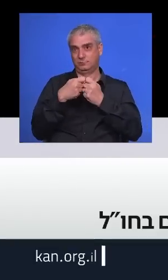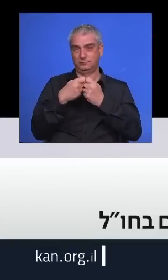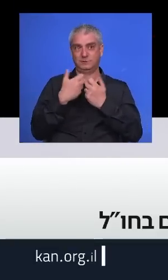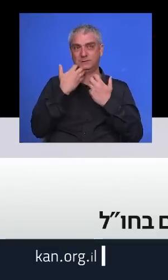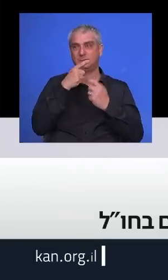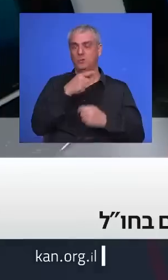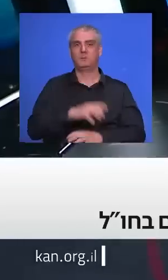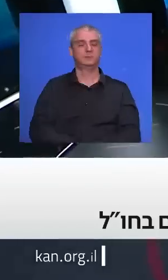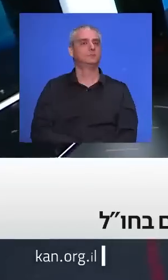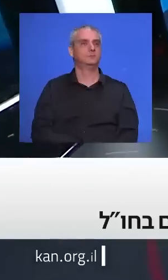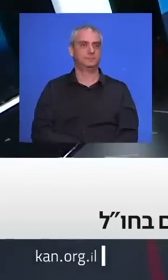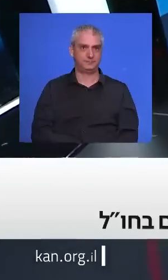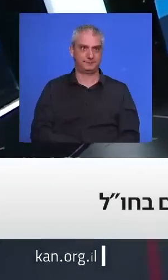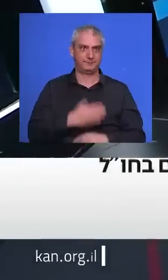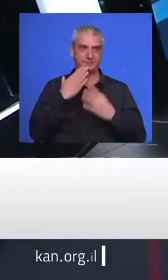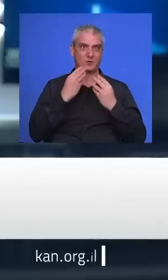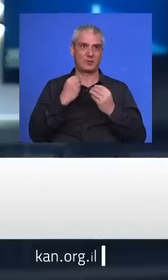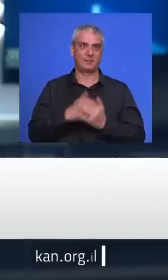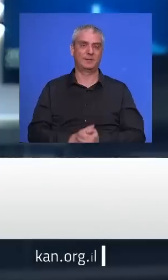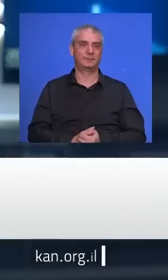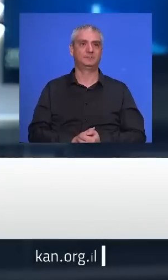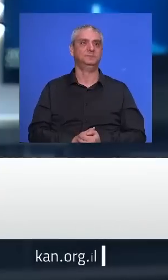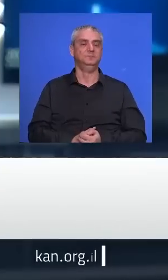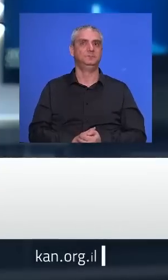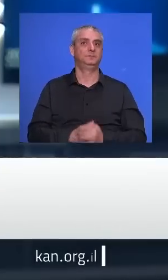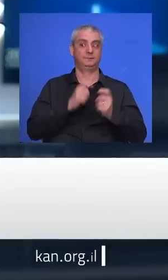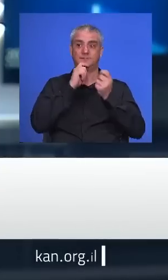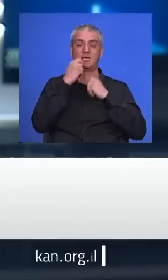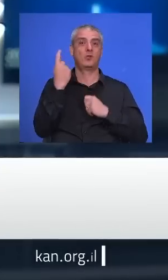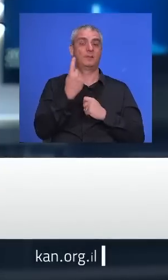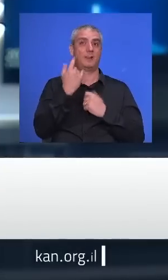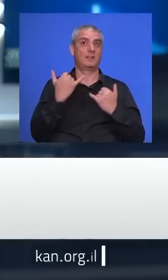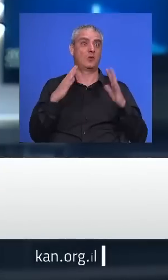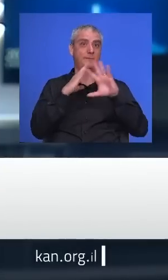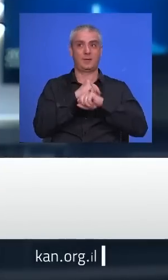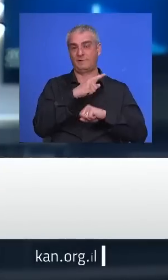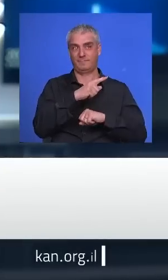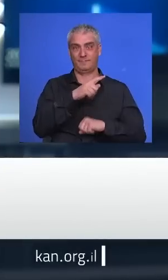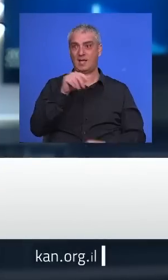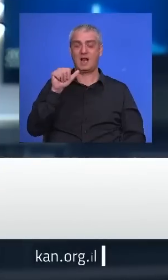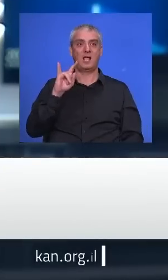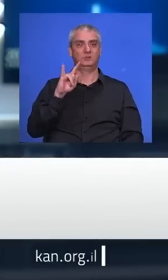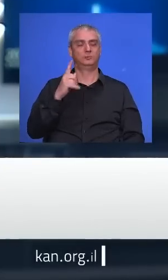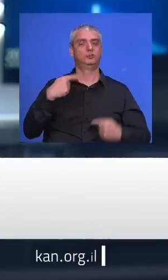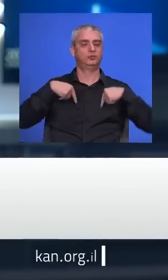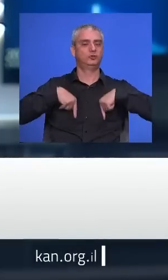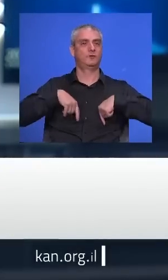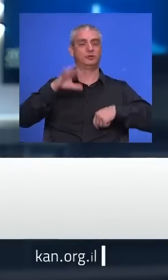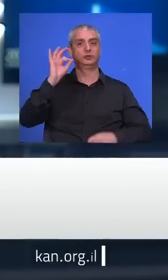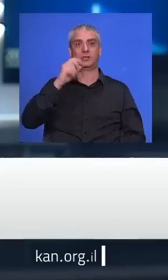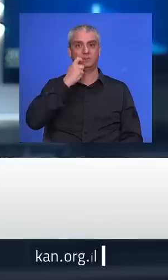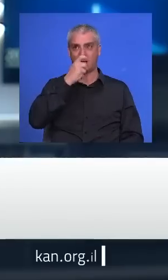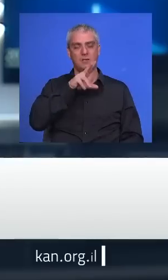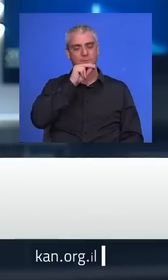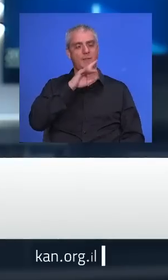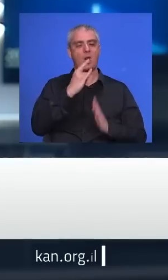הזה. תודה, מיכאל. בריאיון בלעדי כאן הערב לאיילה חסון, יושב ראש ש"ס אריה דרעי מתייחס לחוק